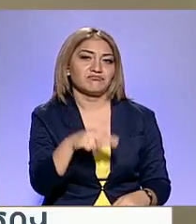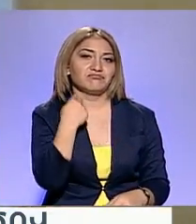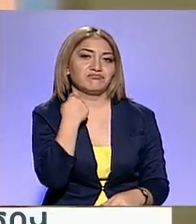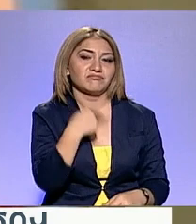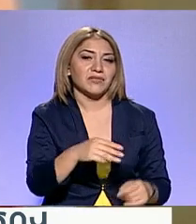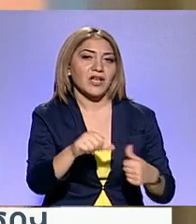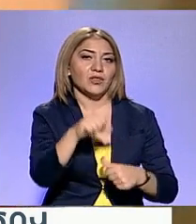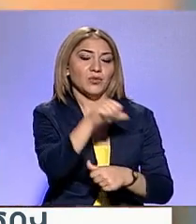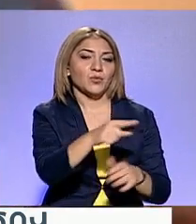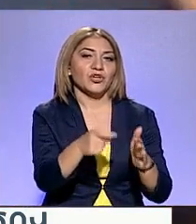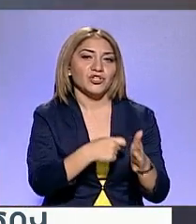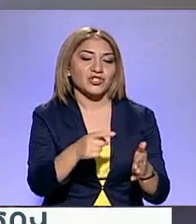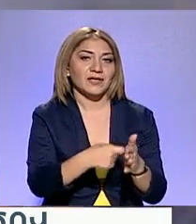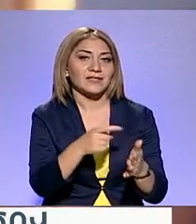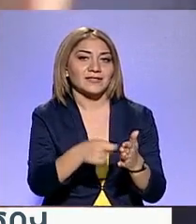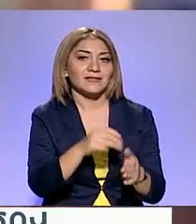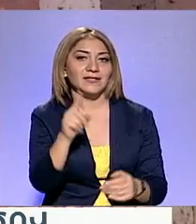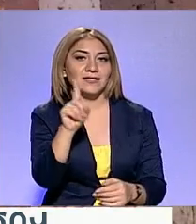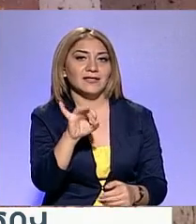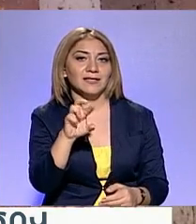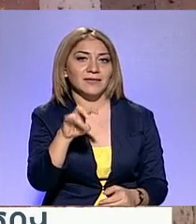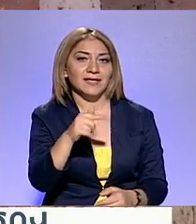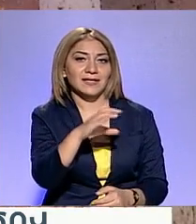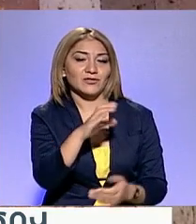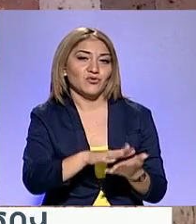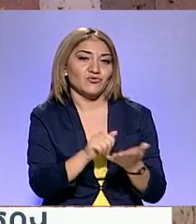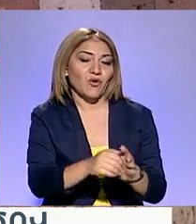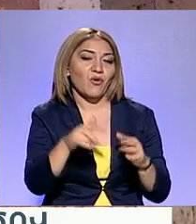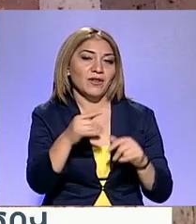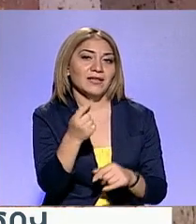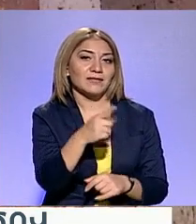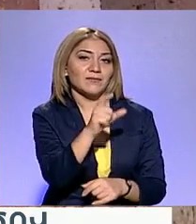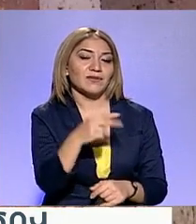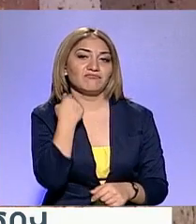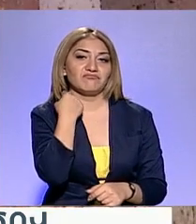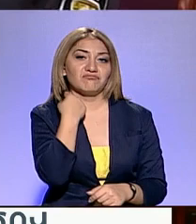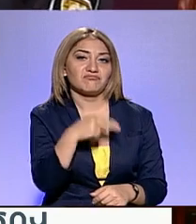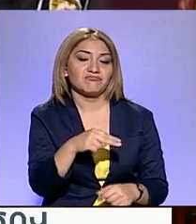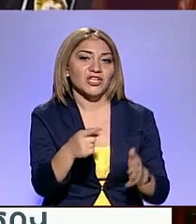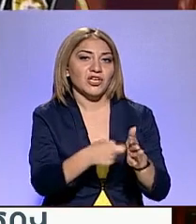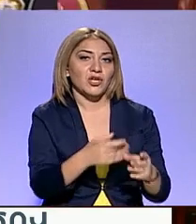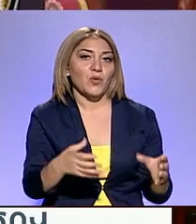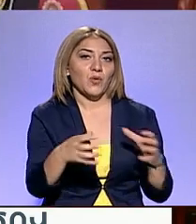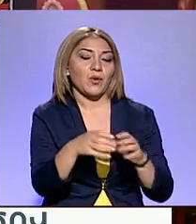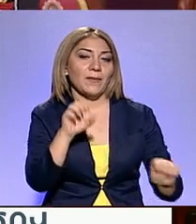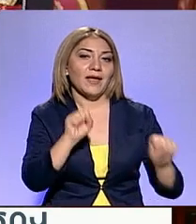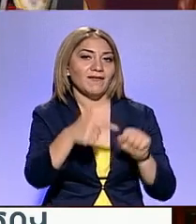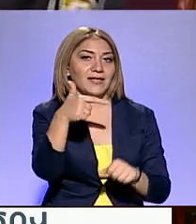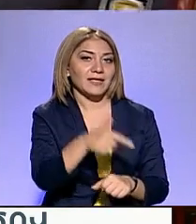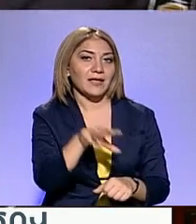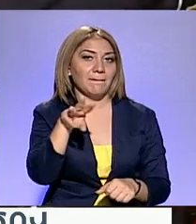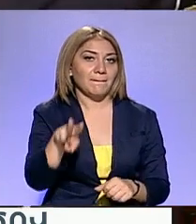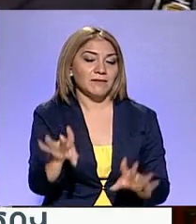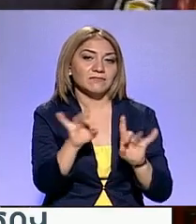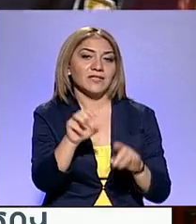հատուկ քնչական ծառայությունում քնվող Զիբիլիքսի գործով 11 անձանց մեղադրանքի առաջադրվել։ Քնչական խմբի ղեկավար Գեղամ Մարկարյանի